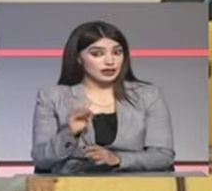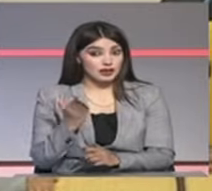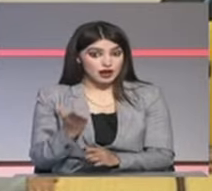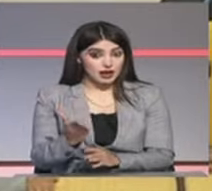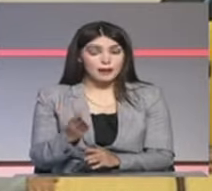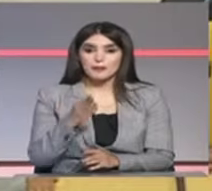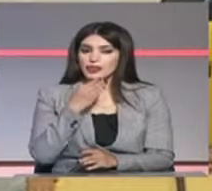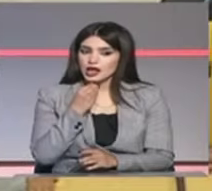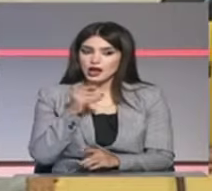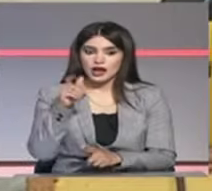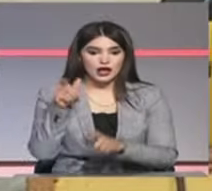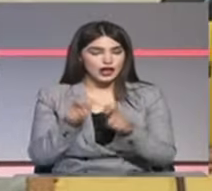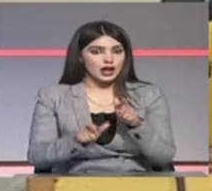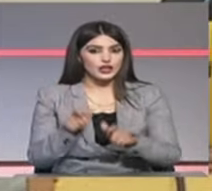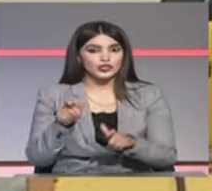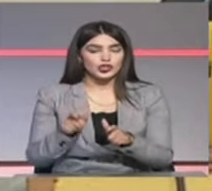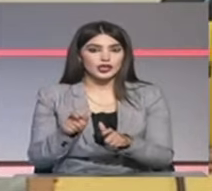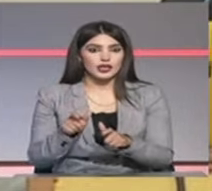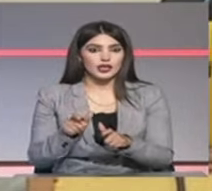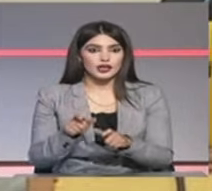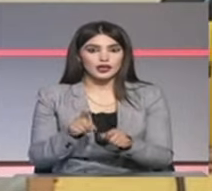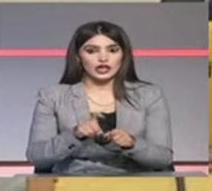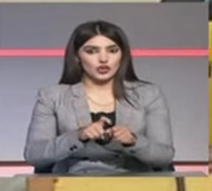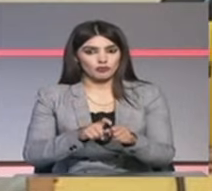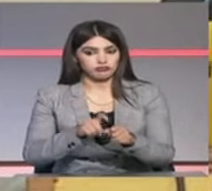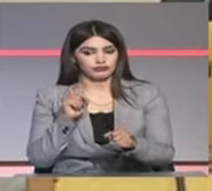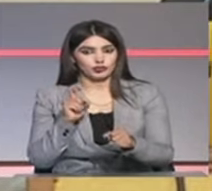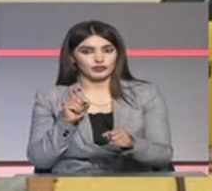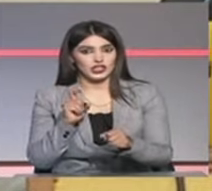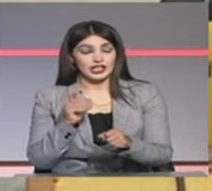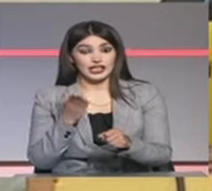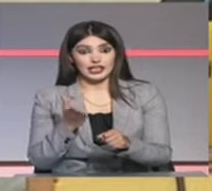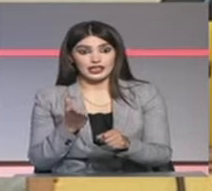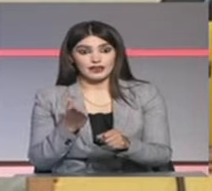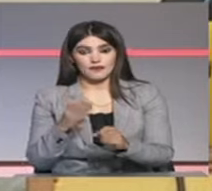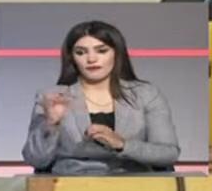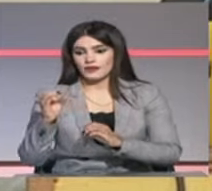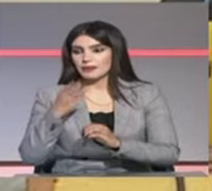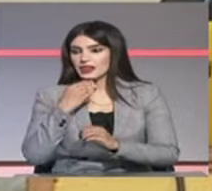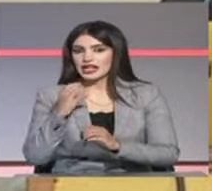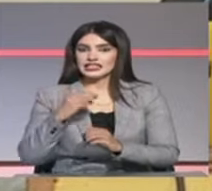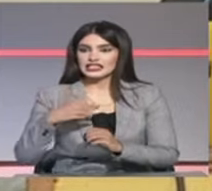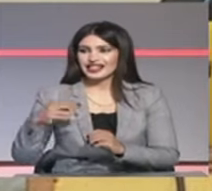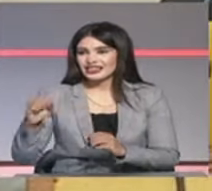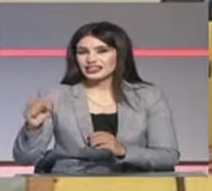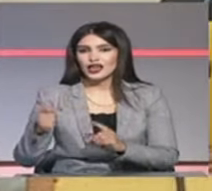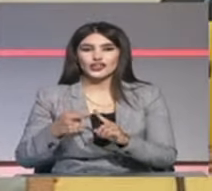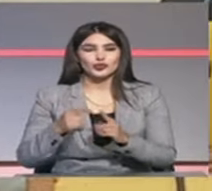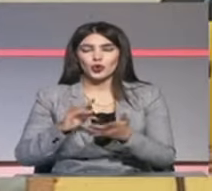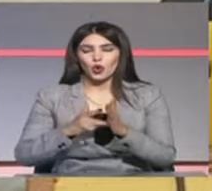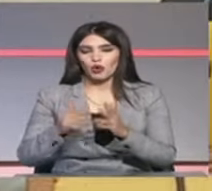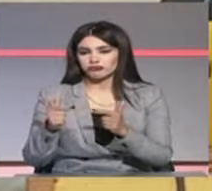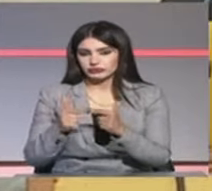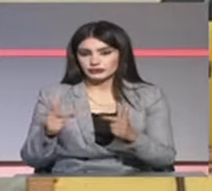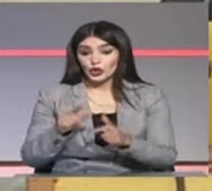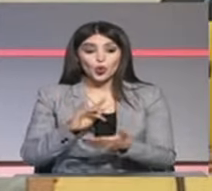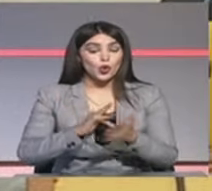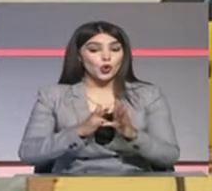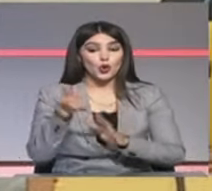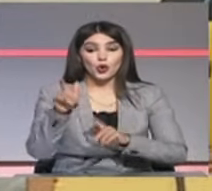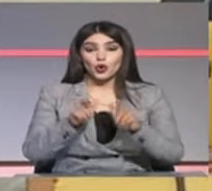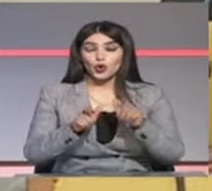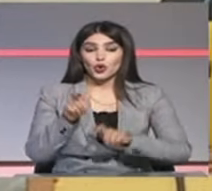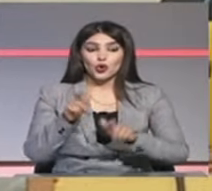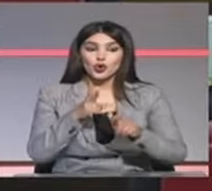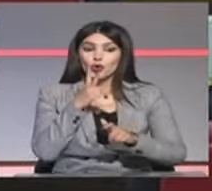اليوم مشفى النظام الم هيك بيحبوا كامل التونسيين يقف مع